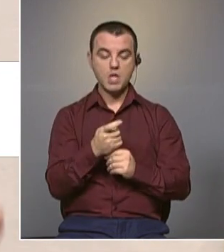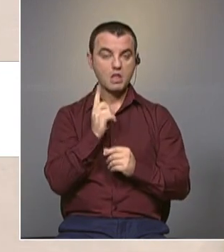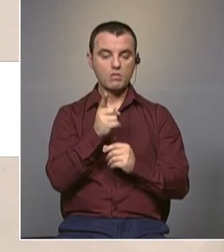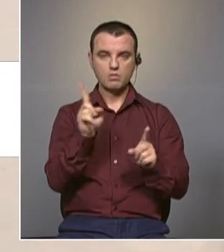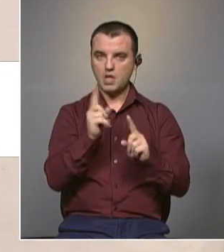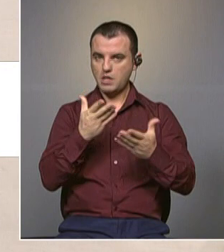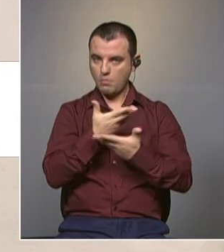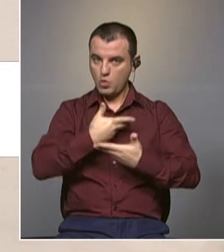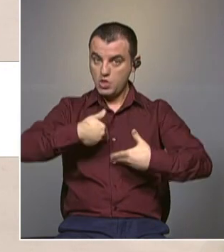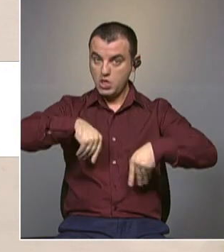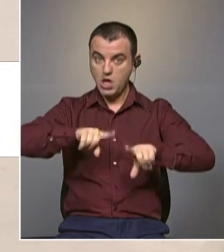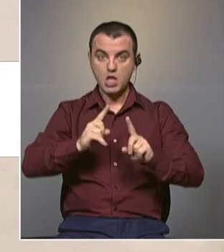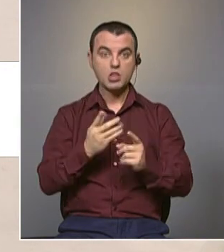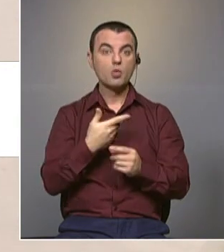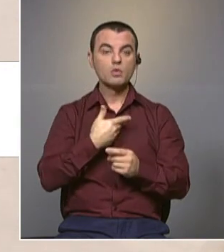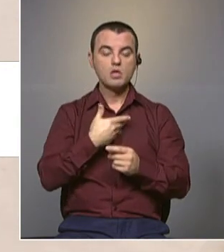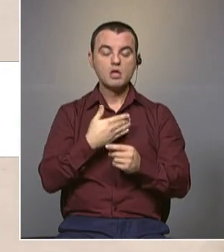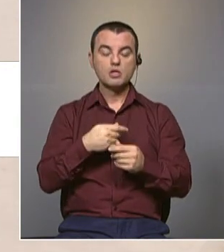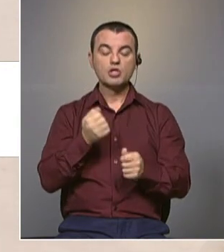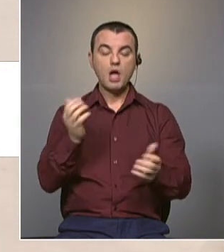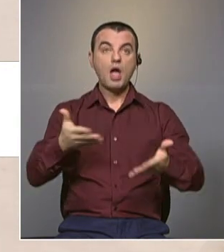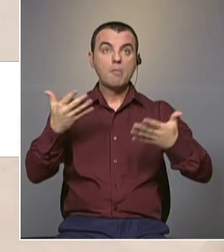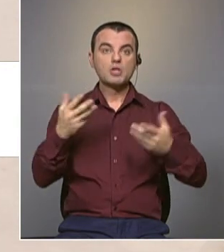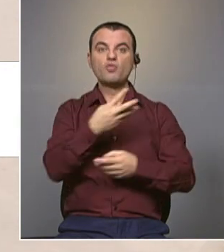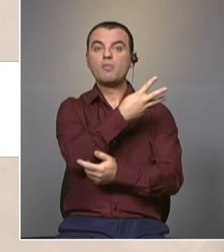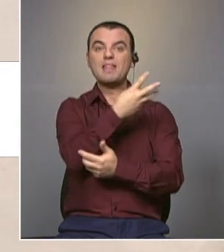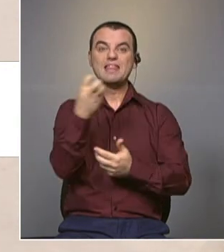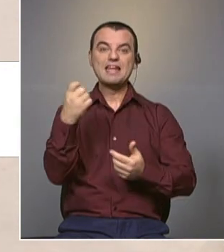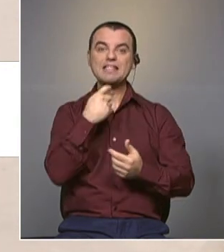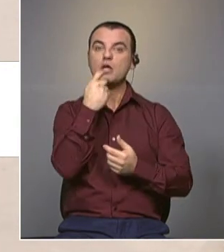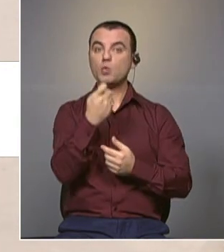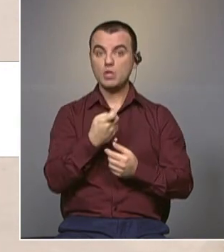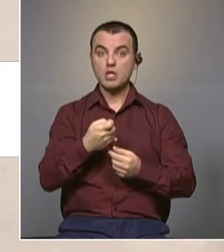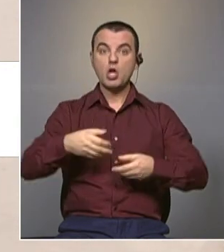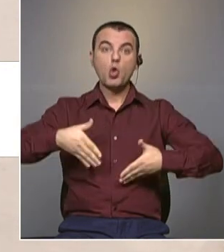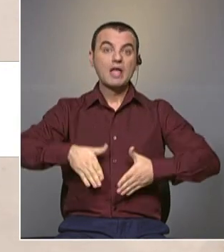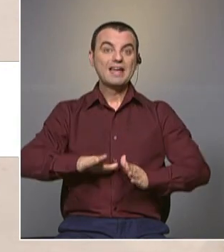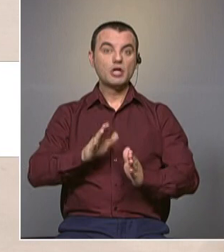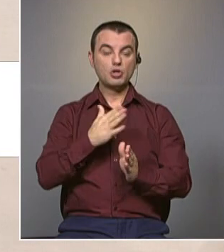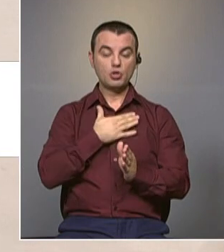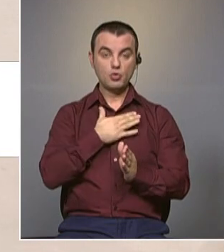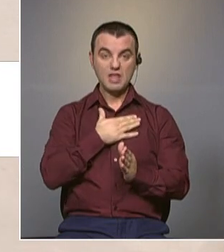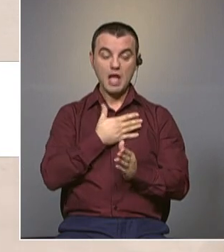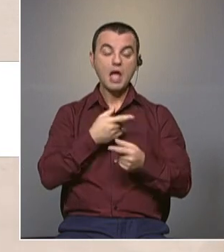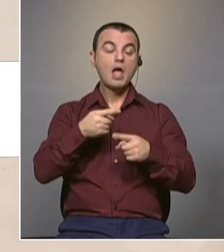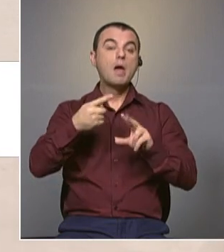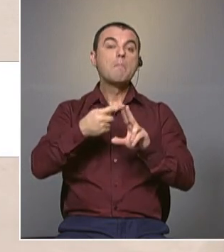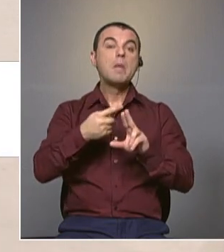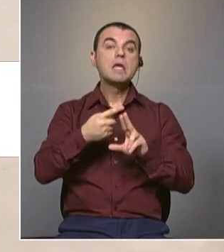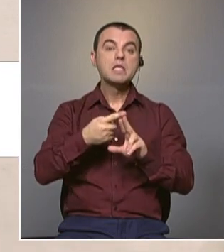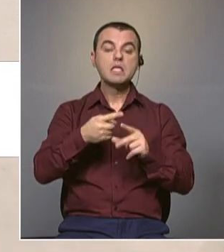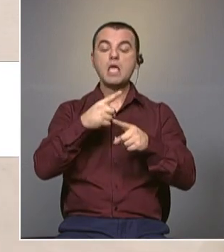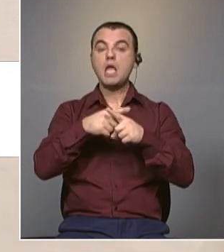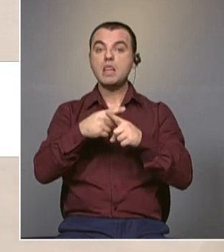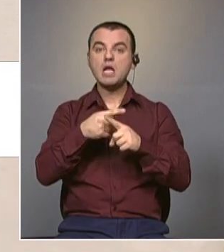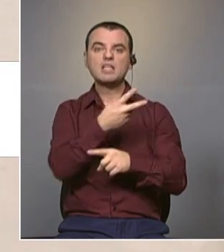ние, но ние основно ще празнуваме 300 години от раждането на нашия патрон, Свети Паисий Хилендарски, и от 260